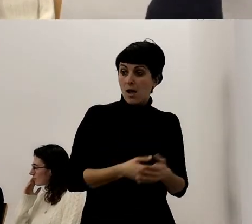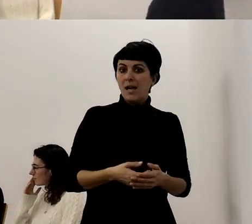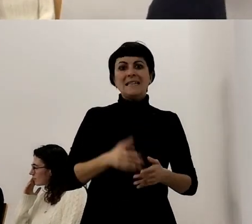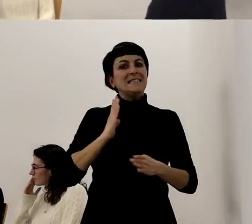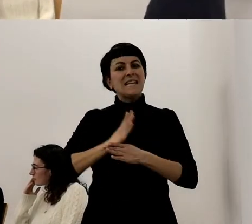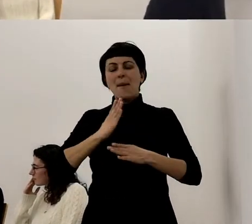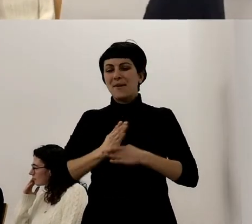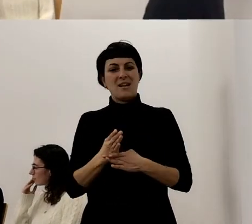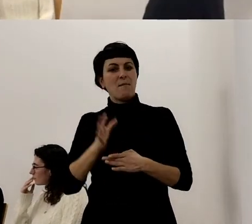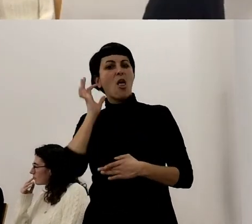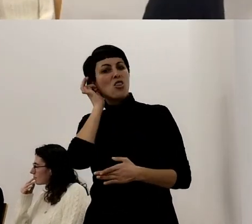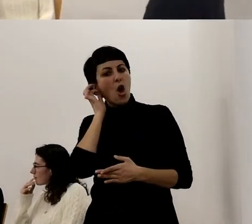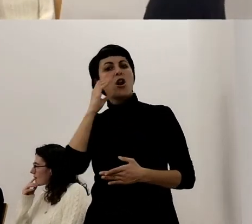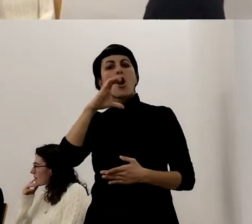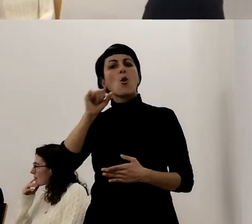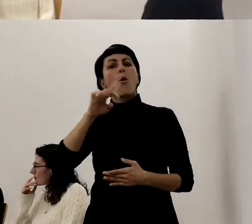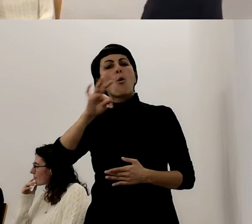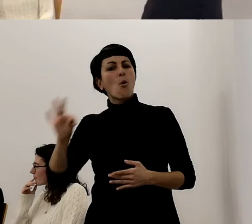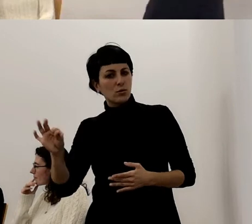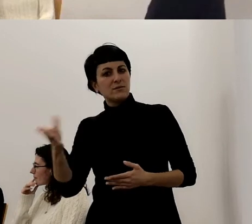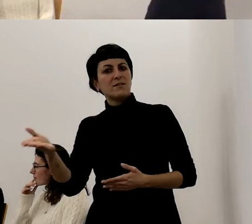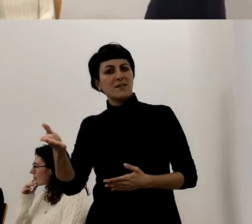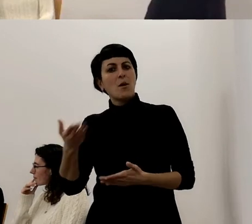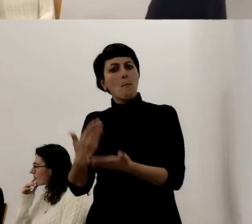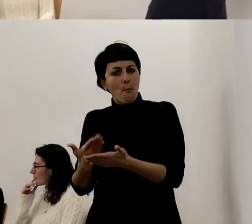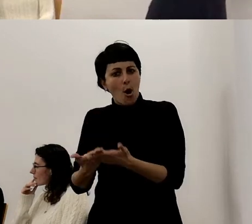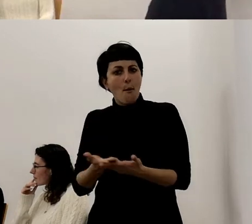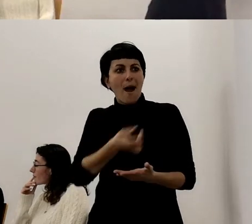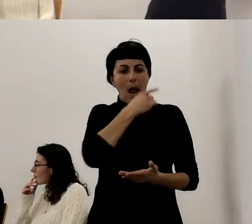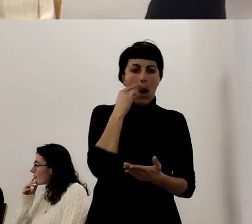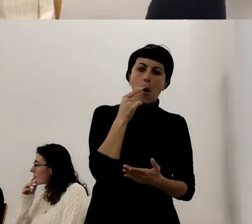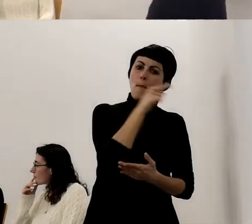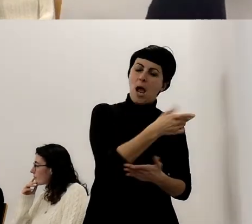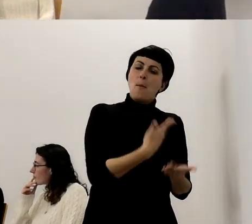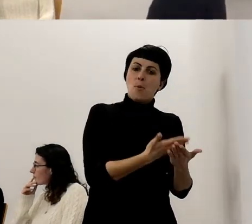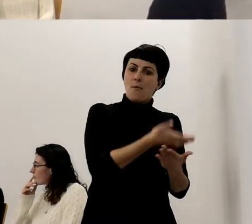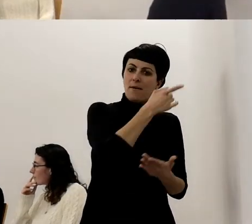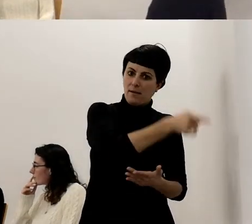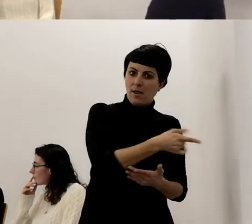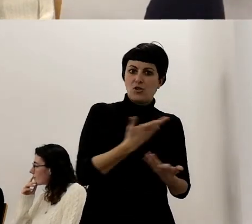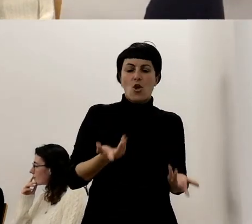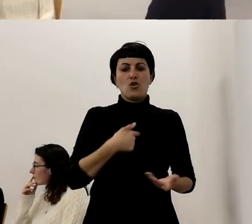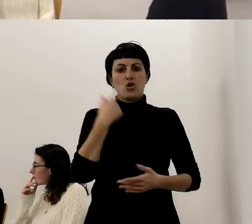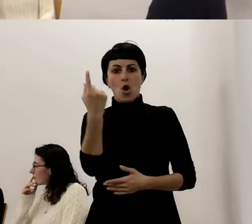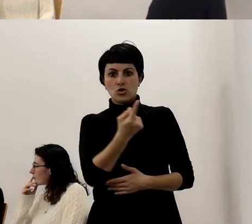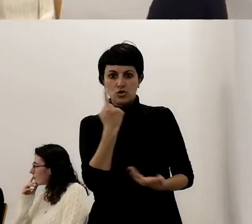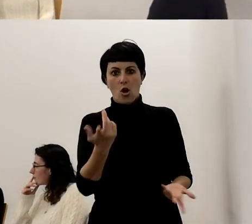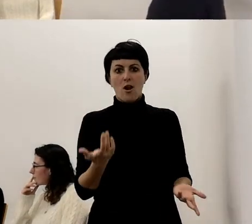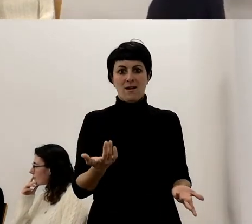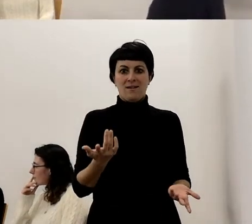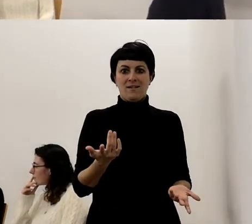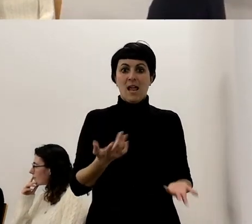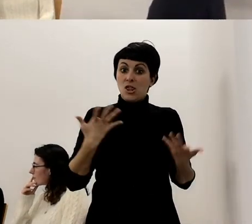porti el cucut i al pare perquè porti els gegants. I així d'aquesta manera jo estic sola, per tant ho hem de canviar.